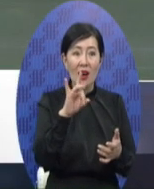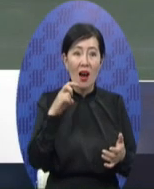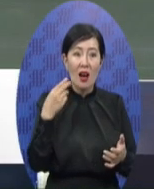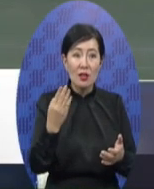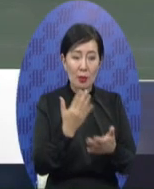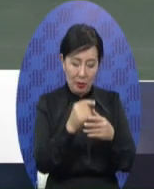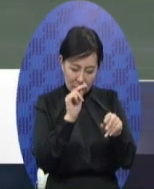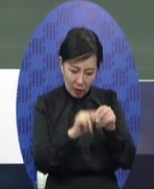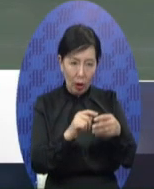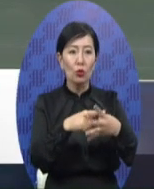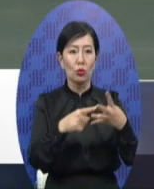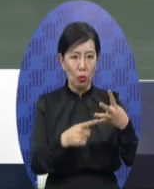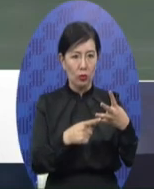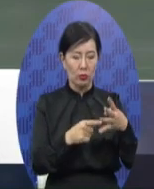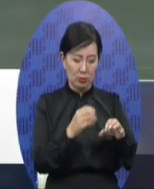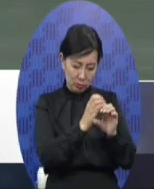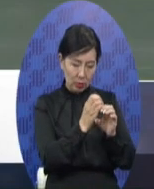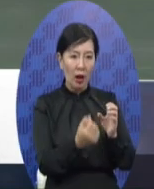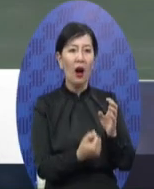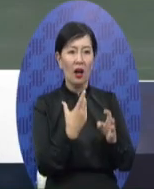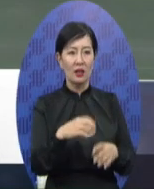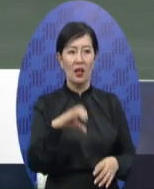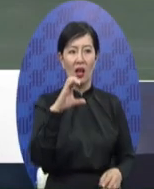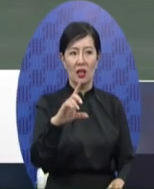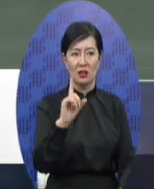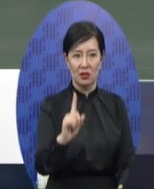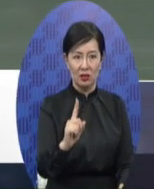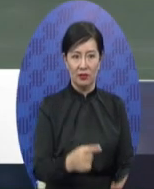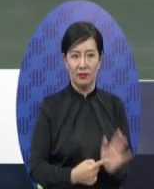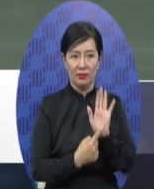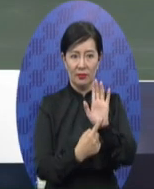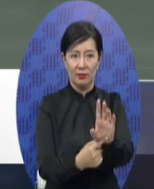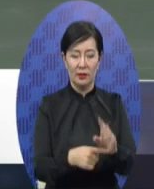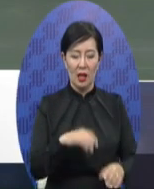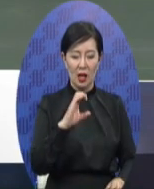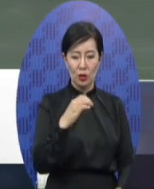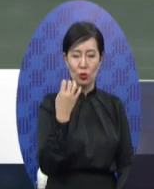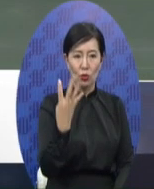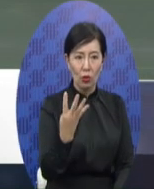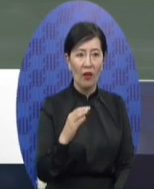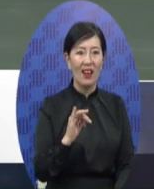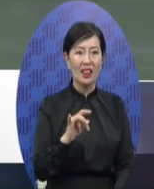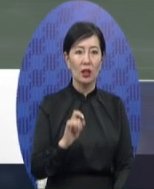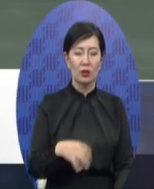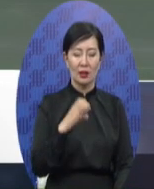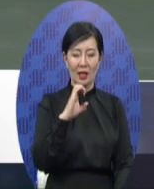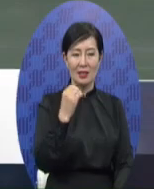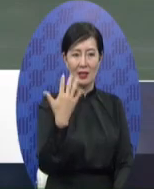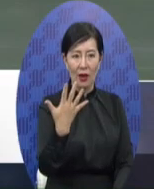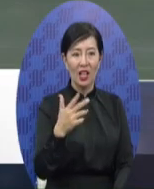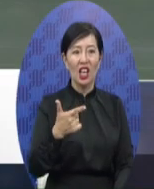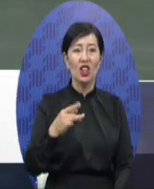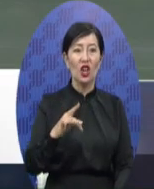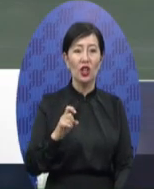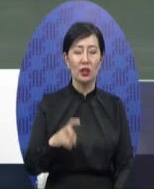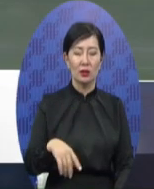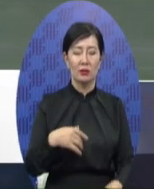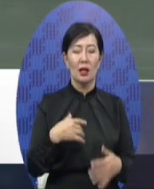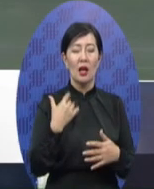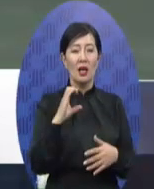жагсаалт 2019-д багтсан S1 төрлийн эстанозол, S4 бүлгийн мелатонин, S5 бүлгийн гидрохлортиазид,